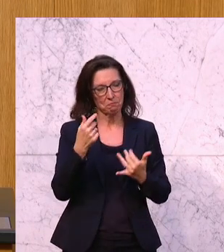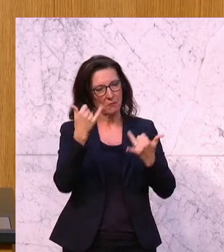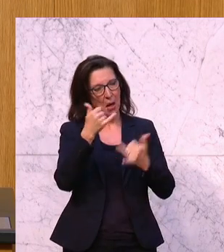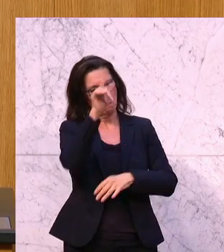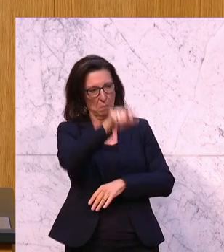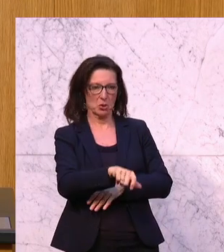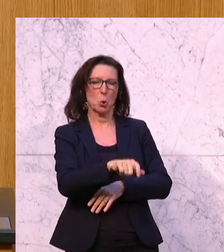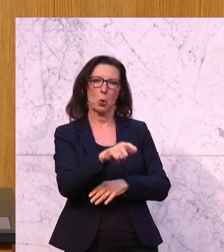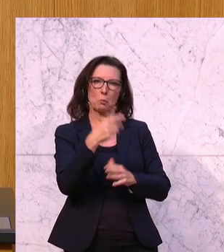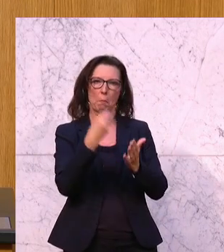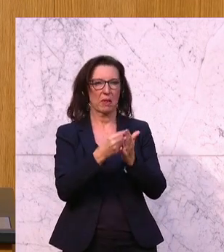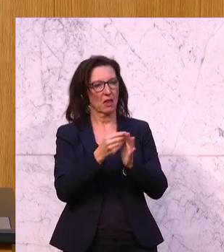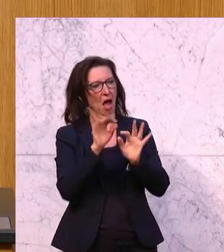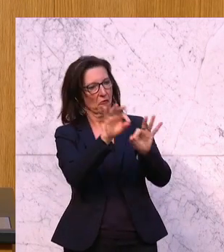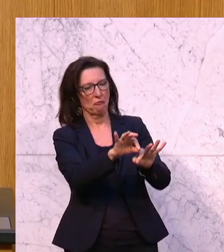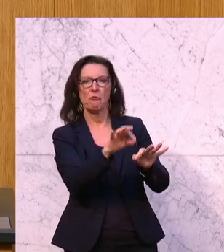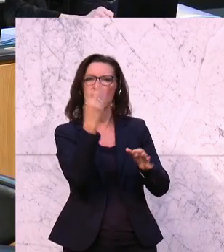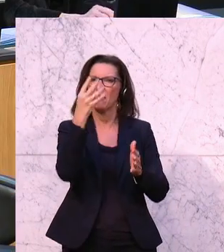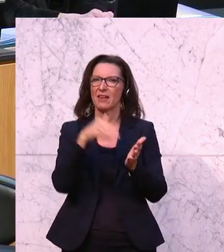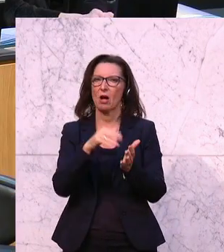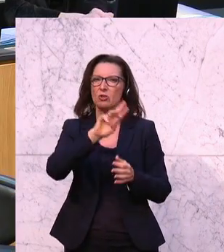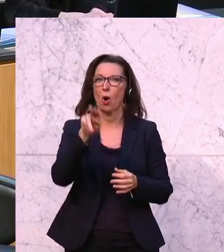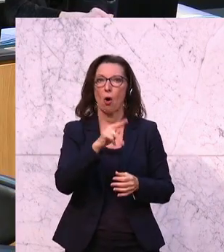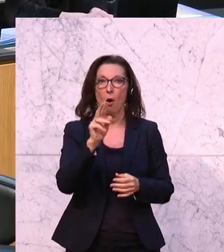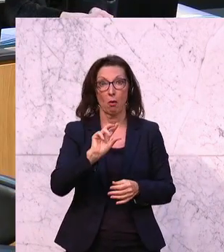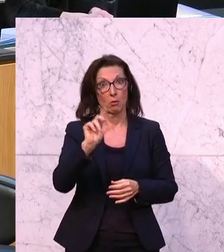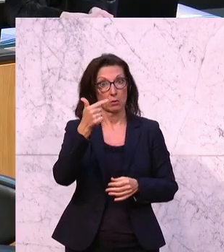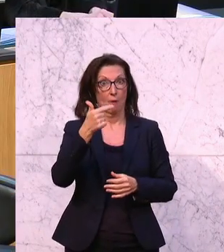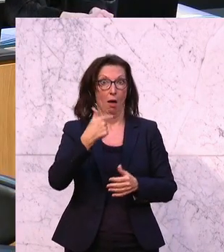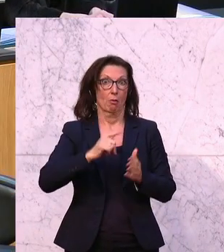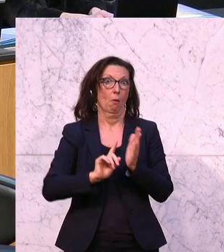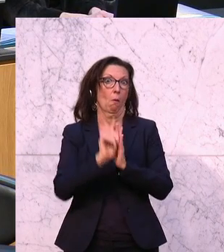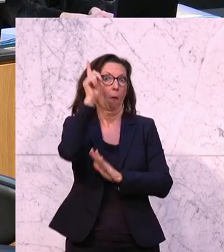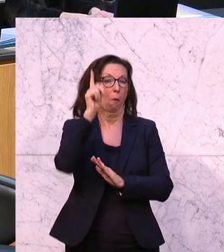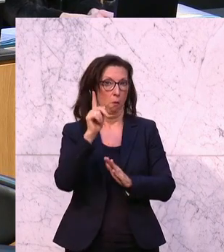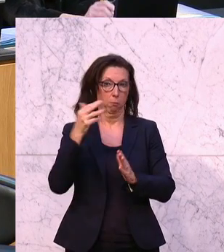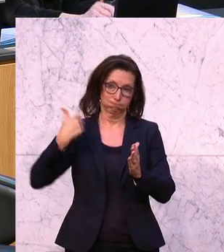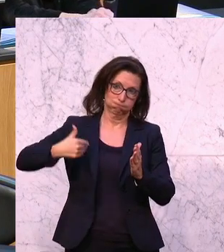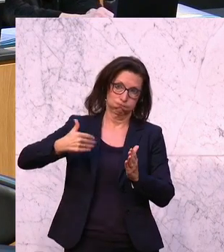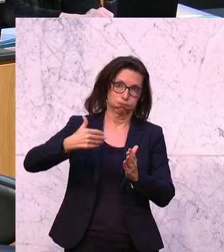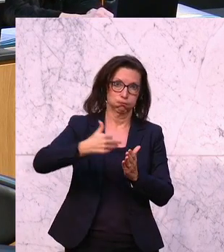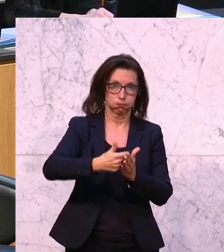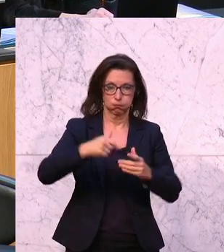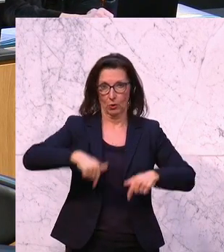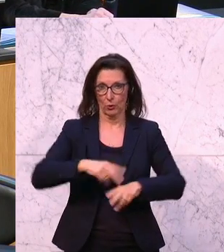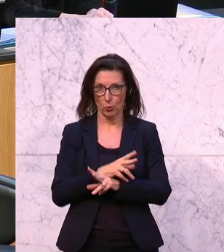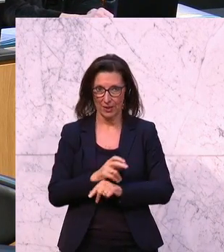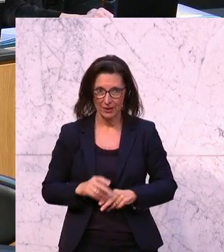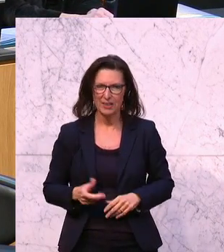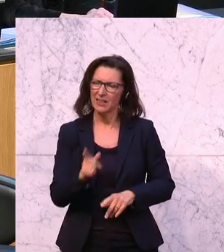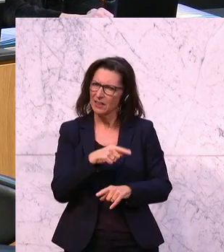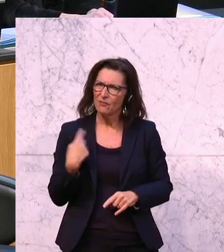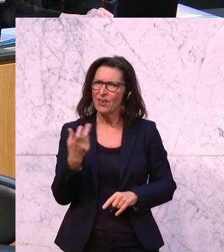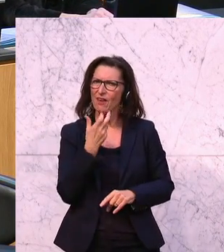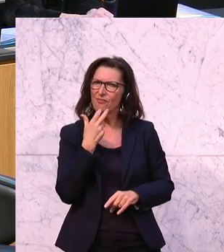Jobsuchender ein Betrag von 4.000 Euro. Das ist der zweithöchste Wert auch in der Geschichte dieser Republik. Wir wollen, dass die Menschen